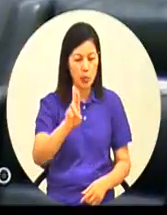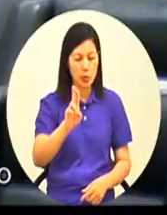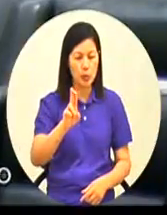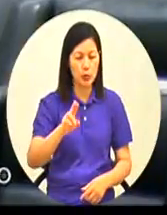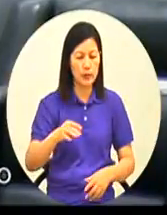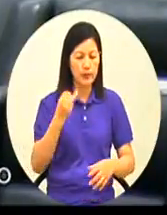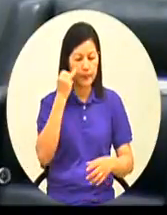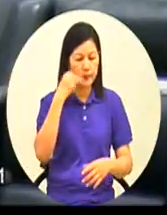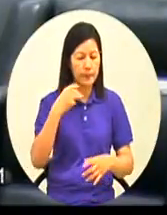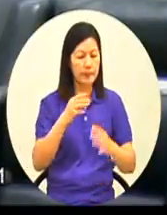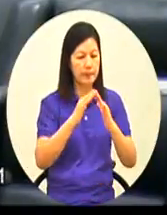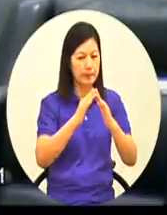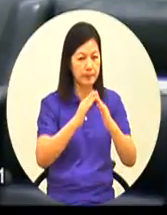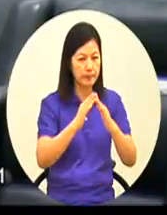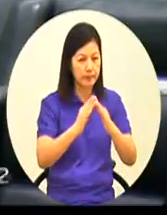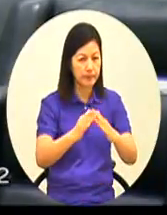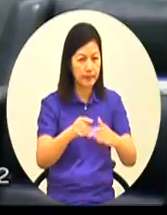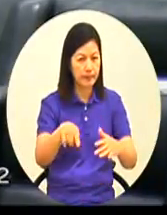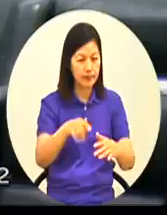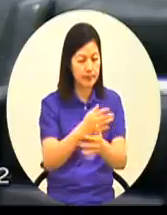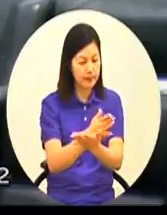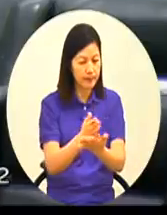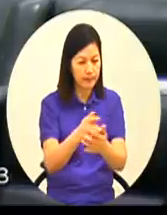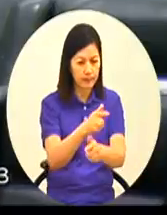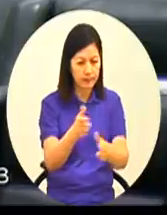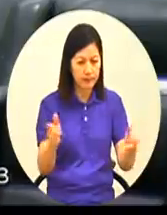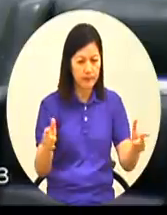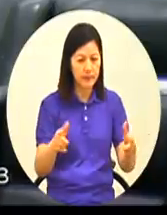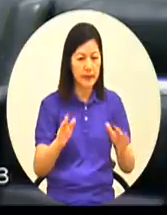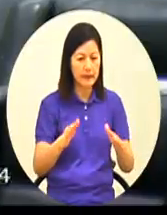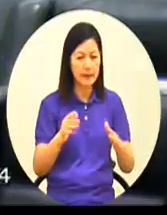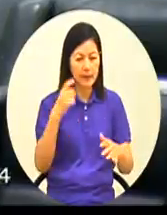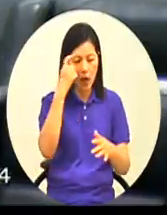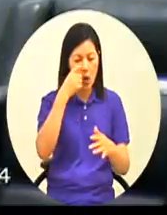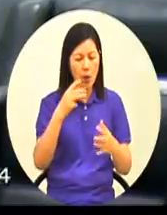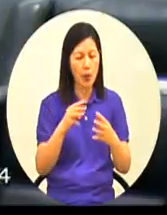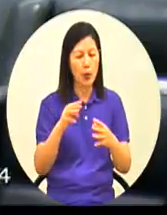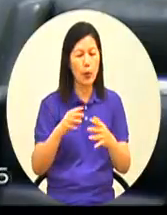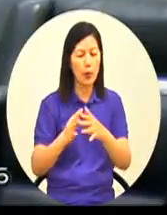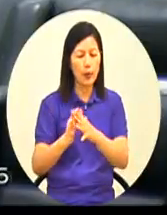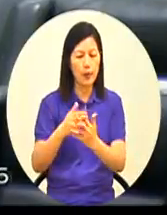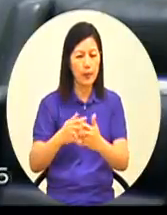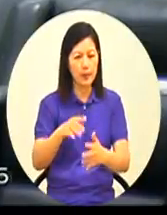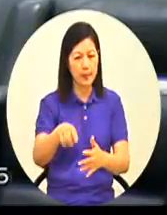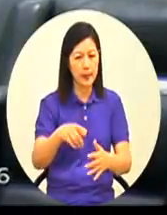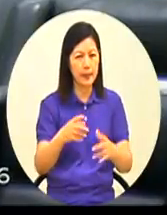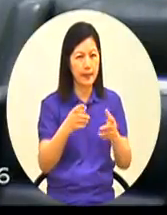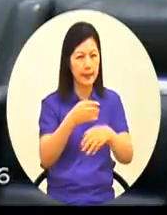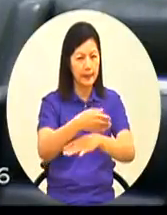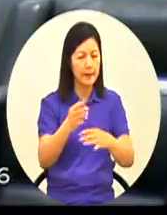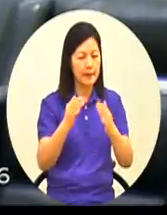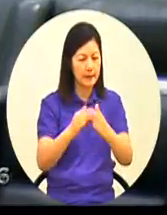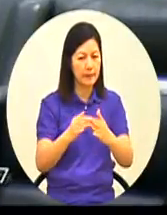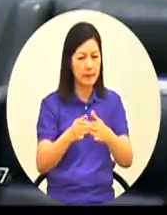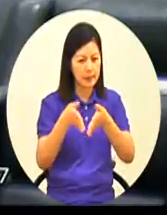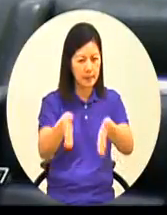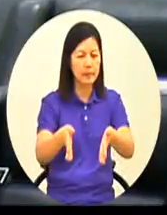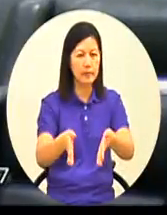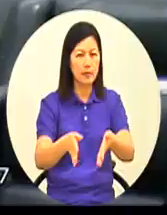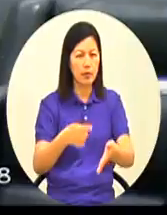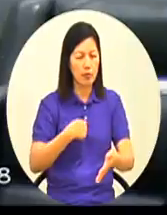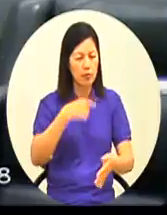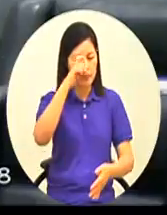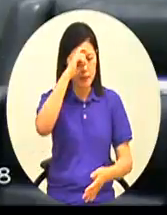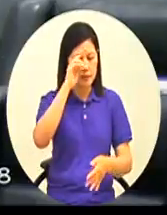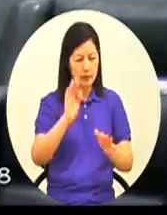市等等。但目前为止，我看到哦，还是都以欧美跟日本的这些县市为主哦。那我很期待，